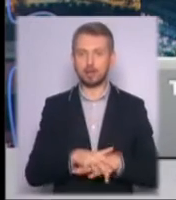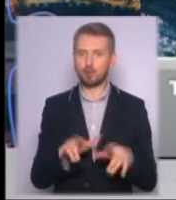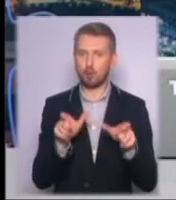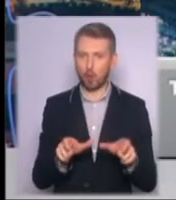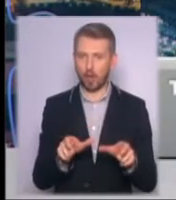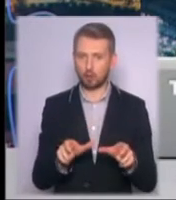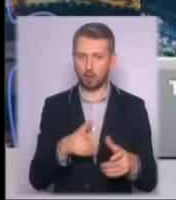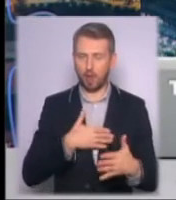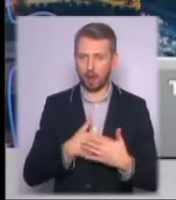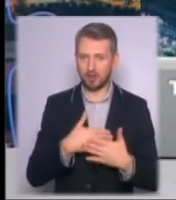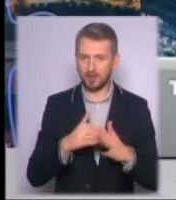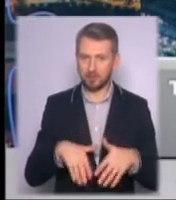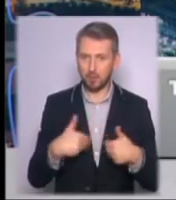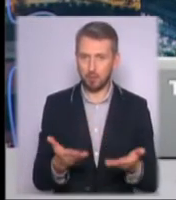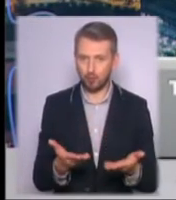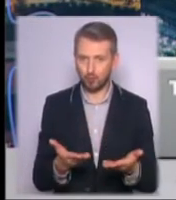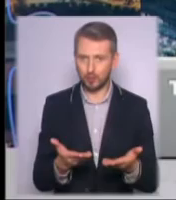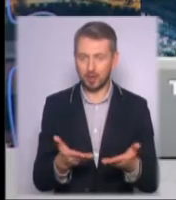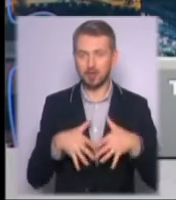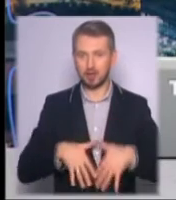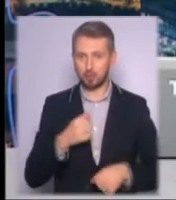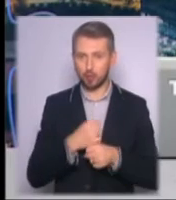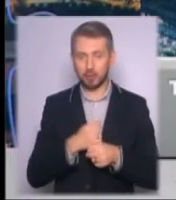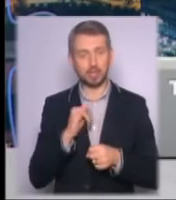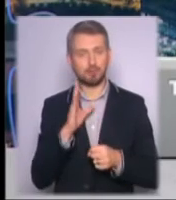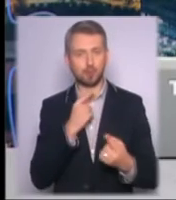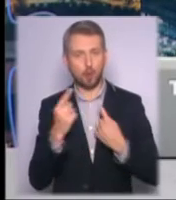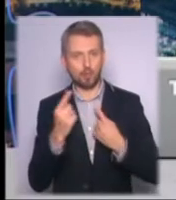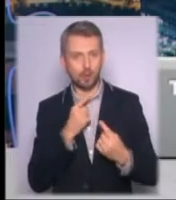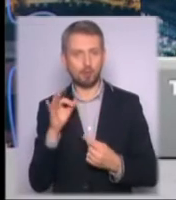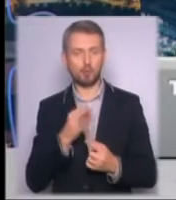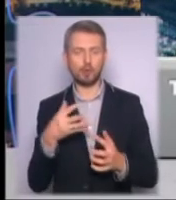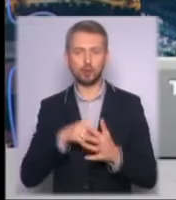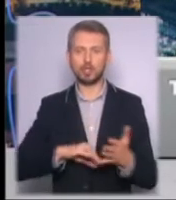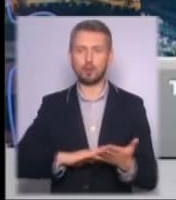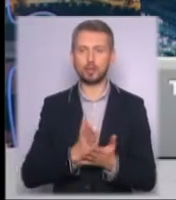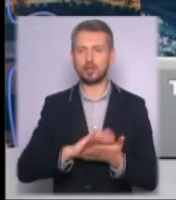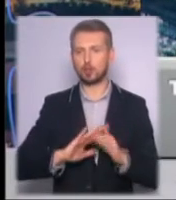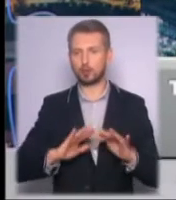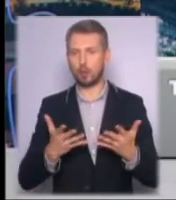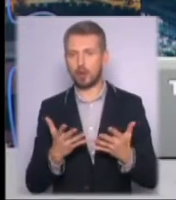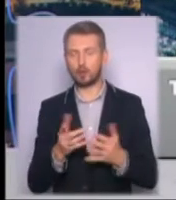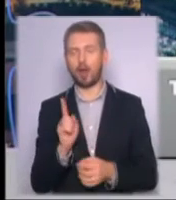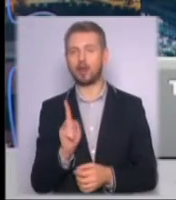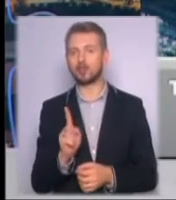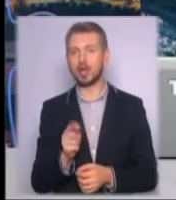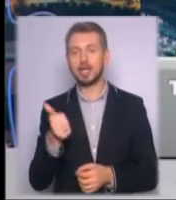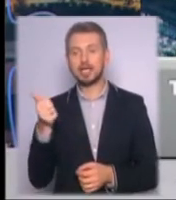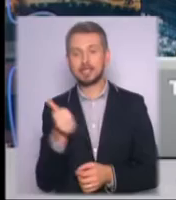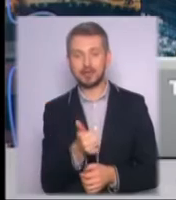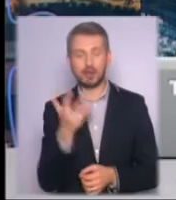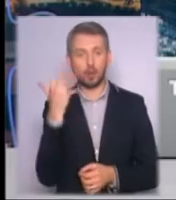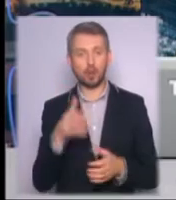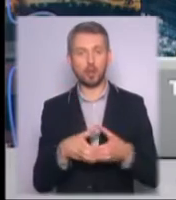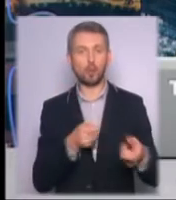активісти пропонують Криму зробити. Ну і поговоримо про внутрішньополітичну ситуацію. Адже тиждень, коли уряд